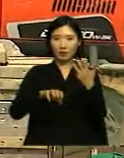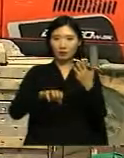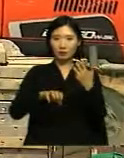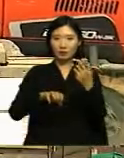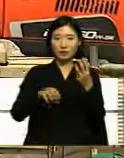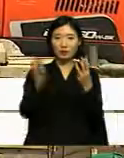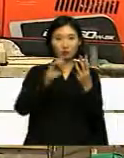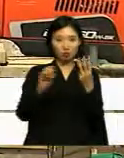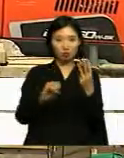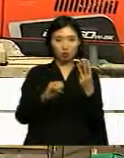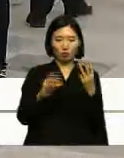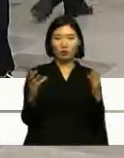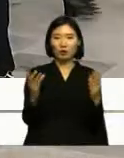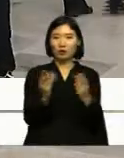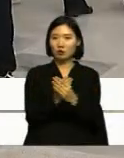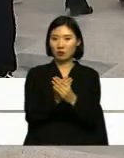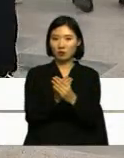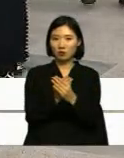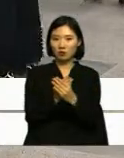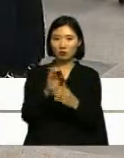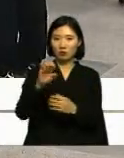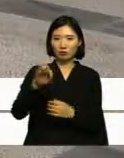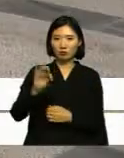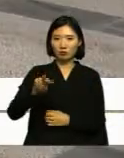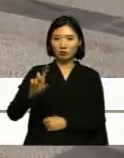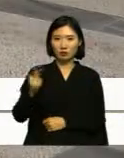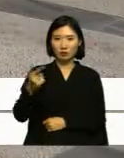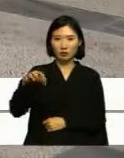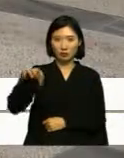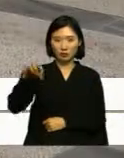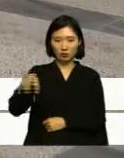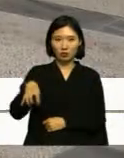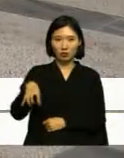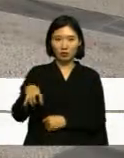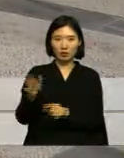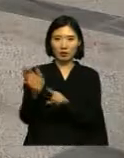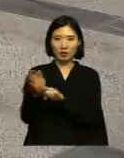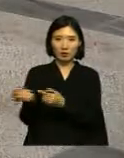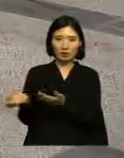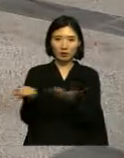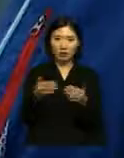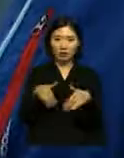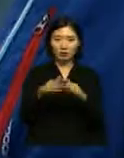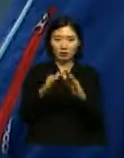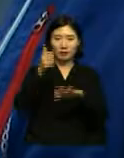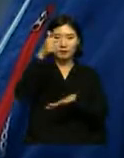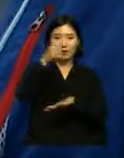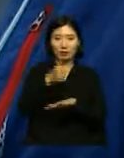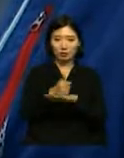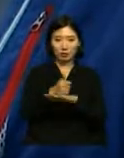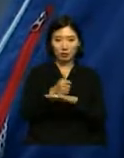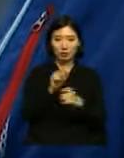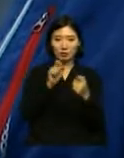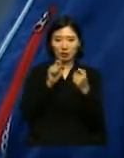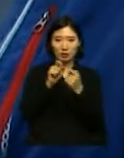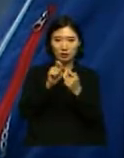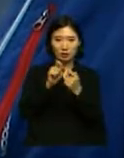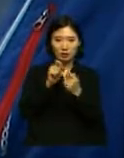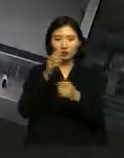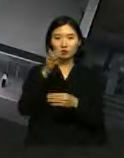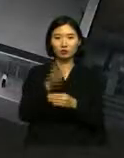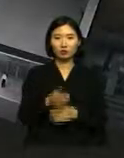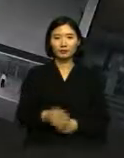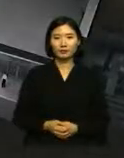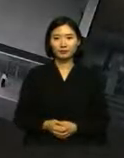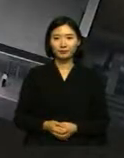공정률을 보이고 있고 하남 풍산 역은 주변 안내도 설치된 마감 시공 만남은 상태입니다 딜 i've 4월